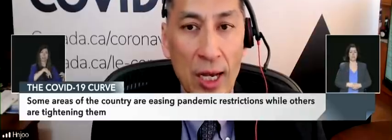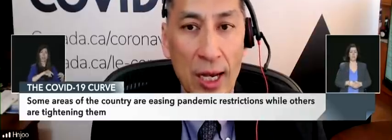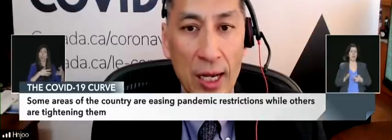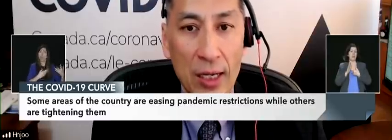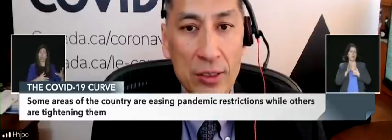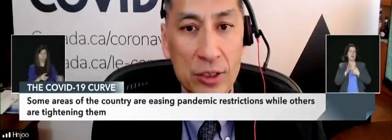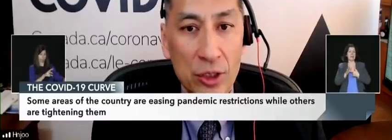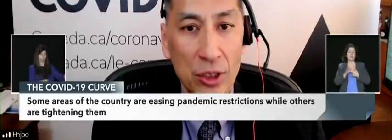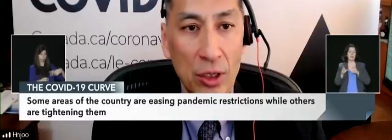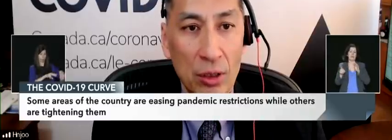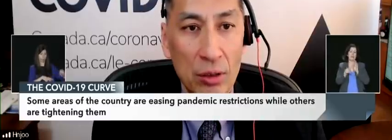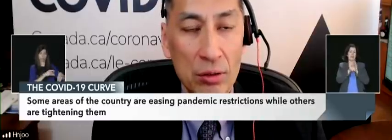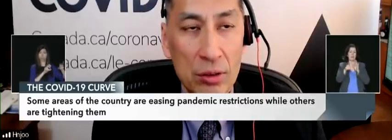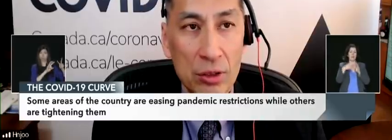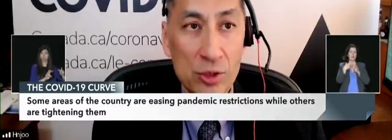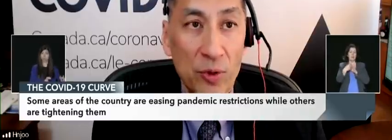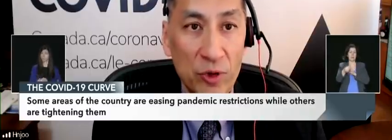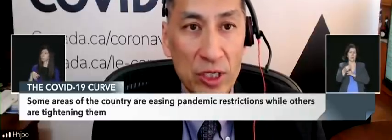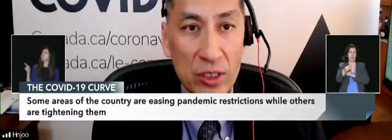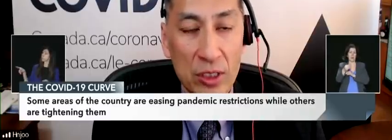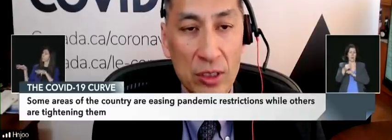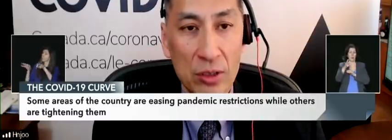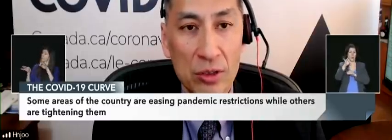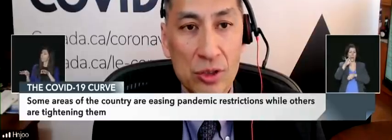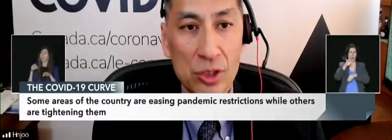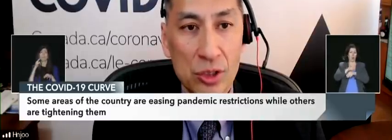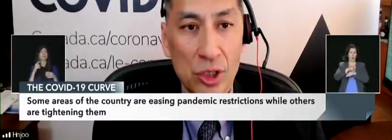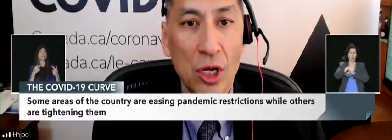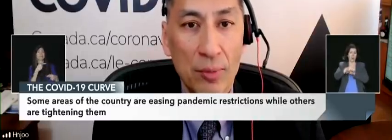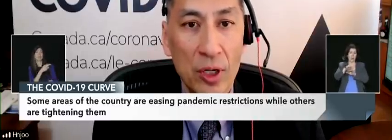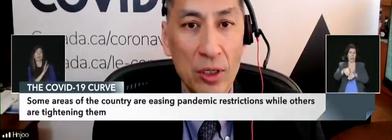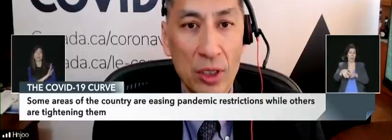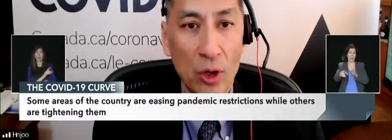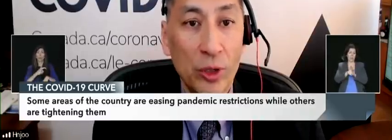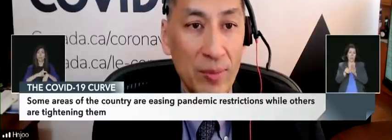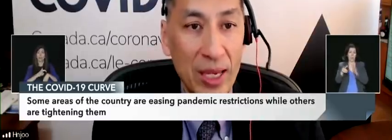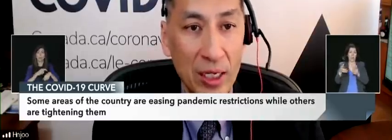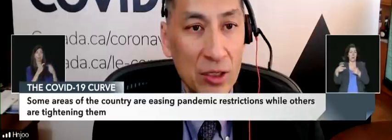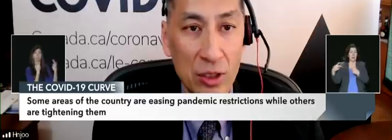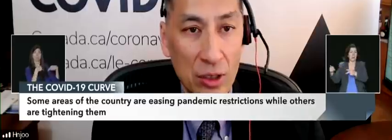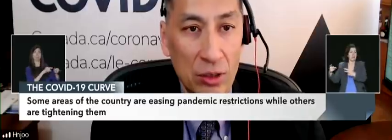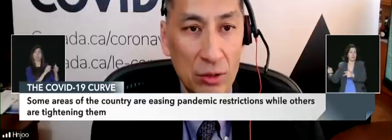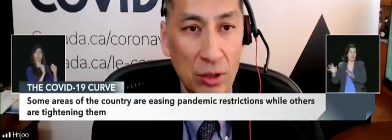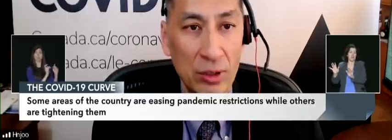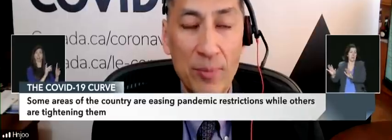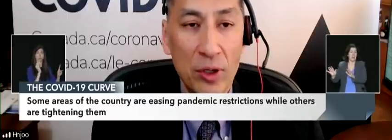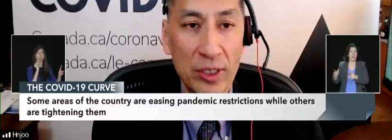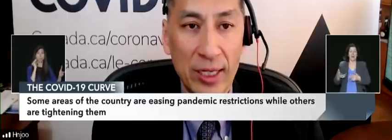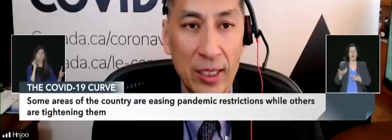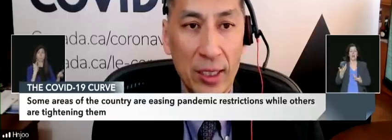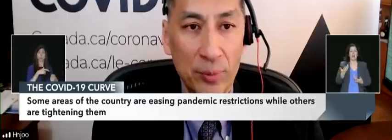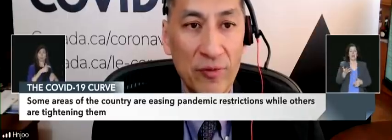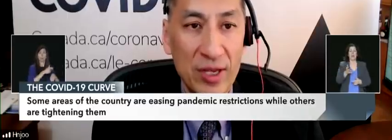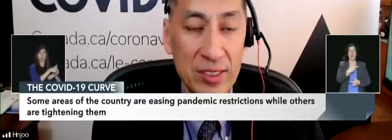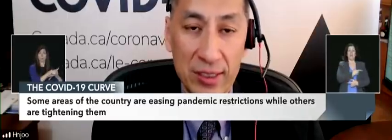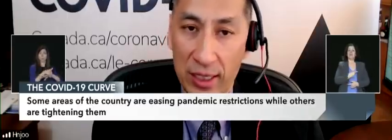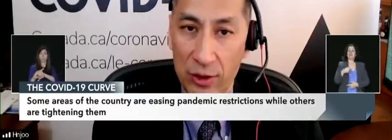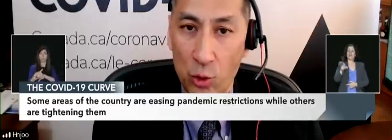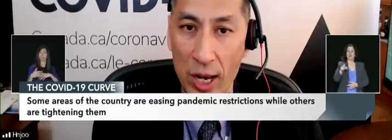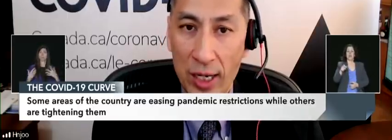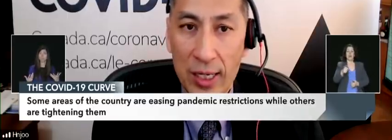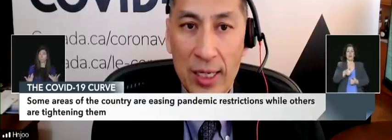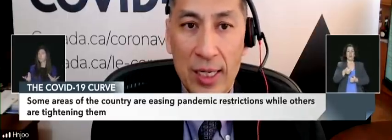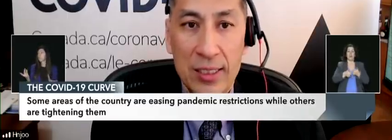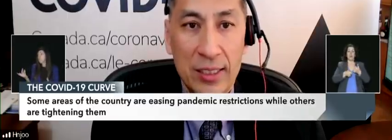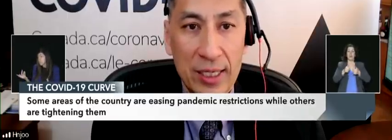-feu ce que je peux vous dire que je comprends qu'au Québec et dans n'importe quelle province et